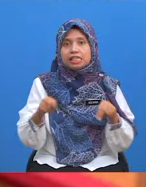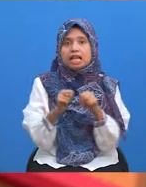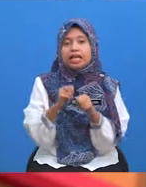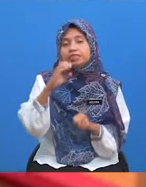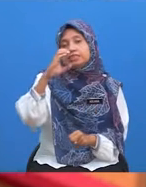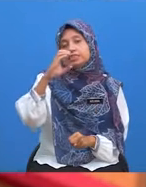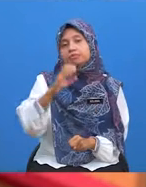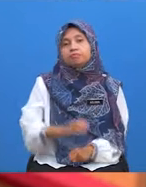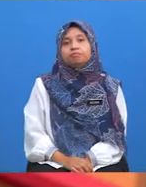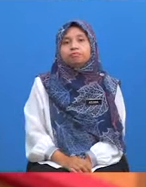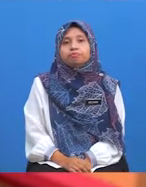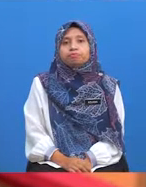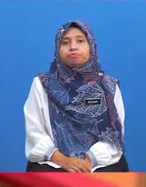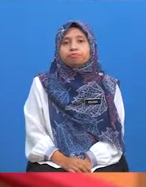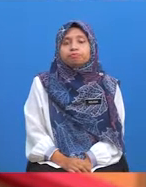C.